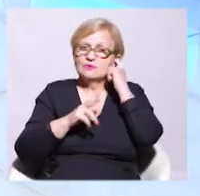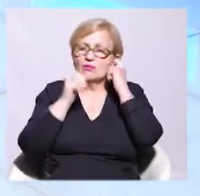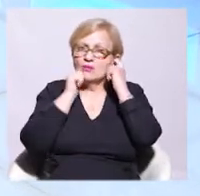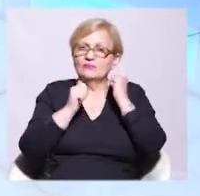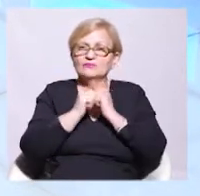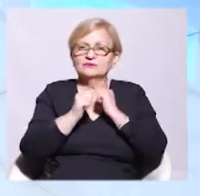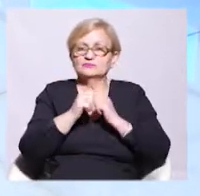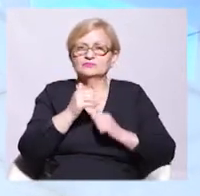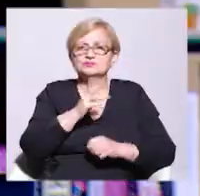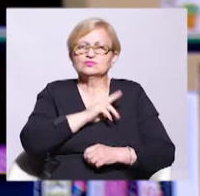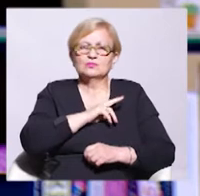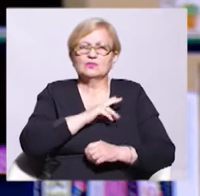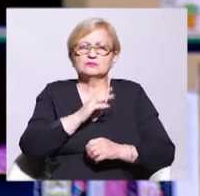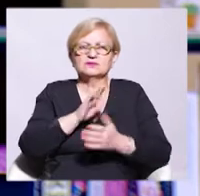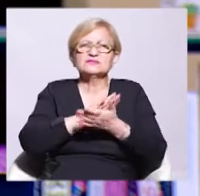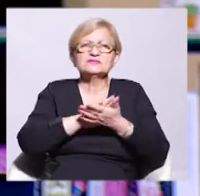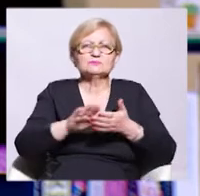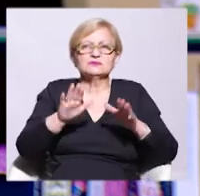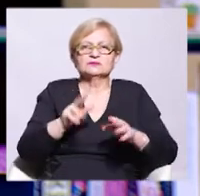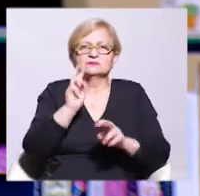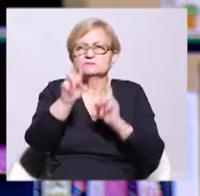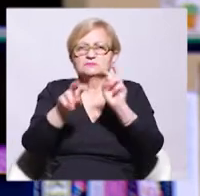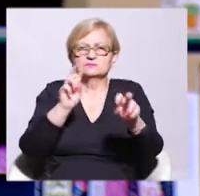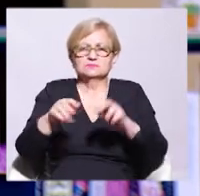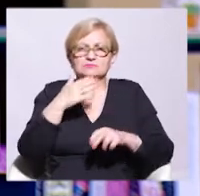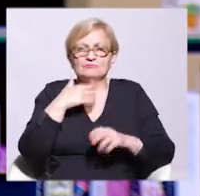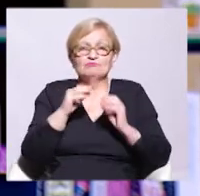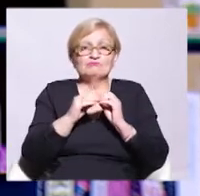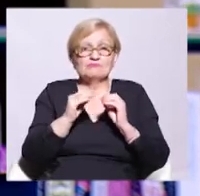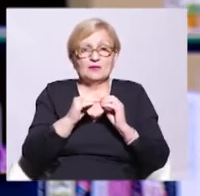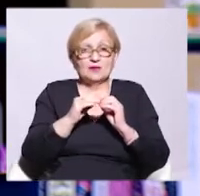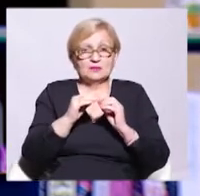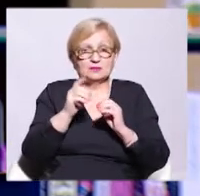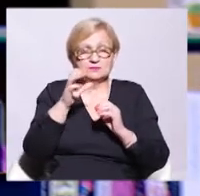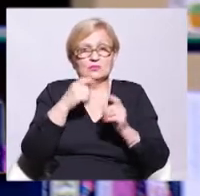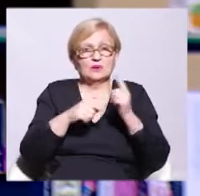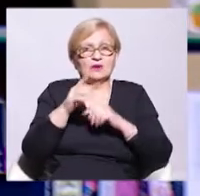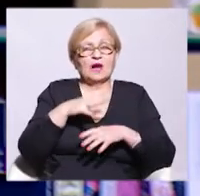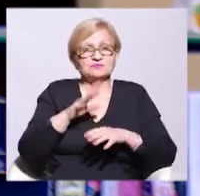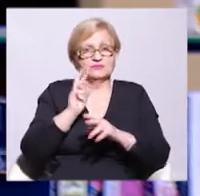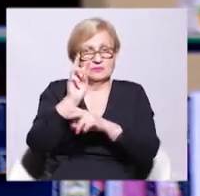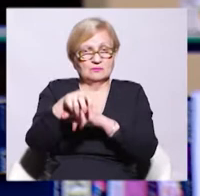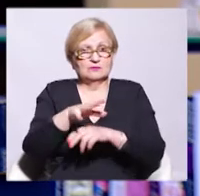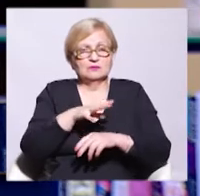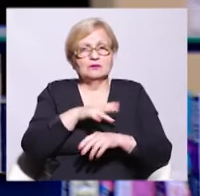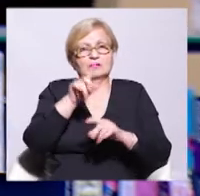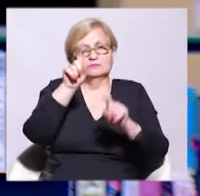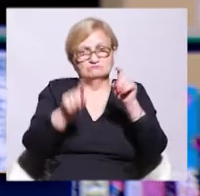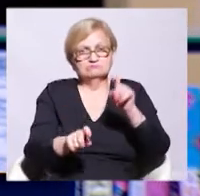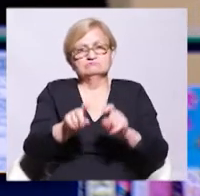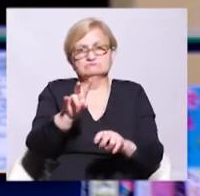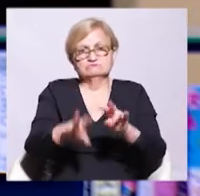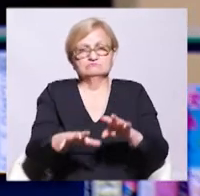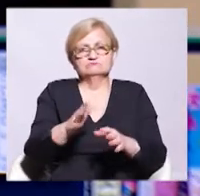გულიწმინდა ადგილებისკენ. ისინი მეათე საუკუნეში ათონის მთაზე ასულან, დამკვიდრებულან